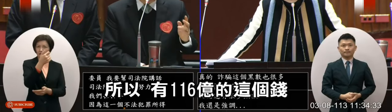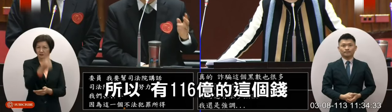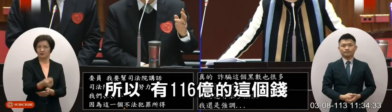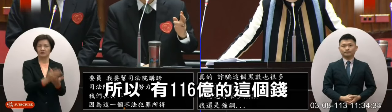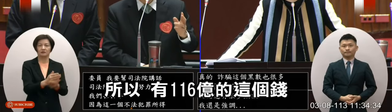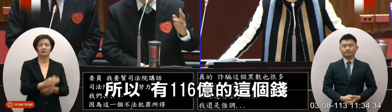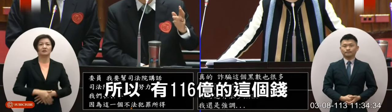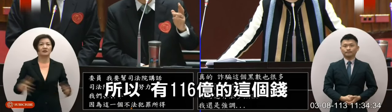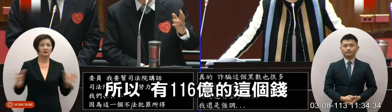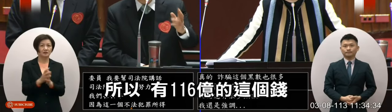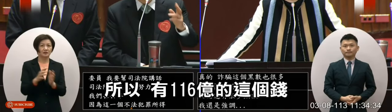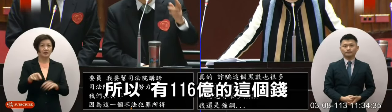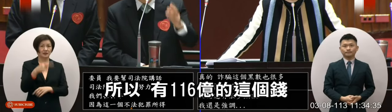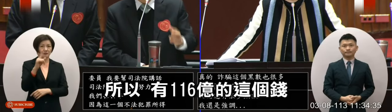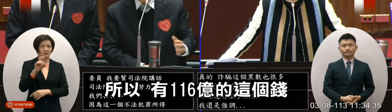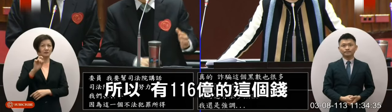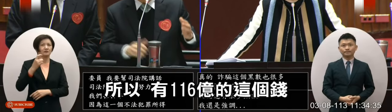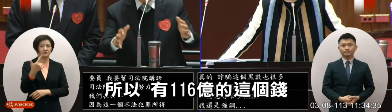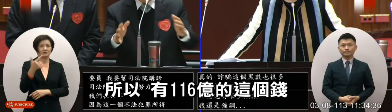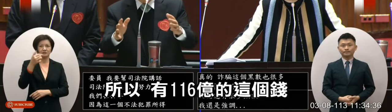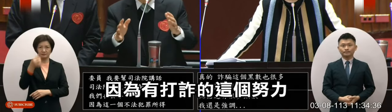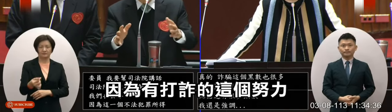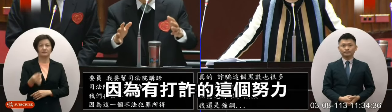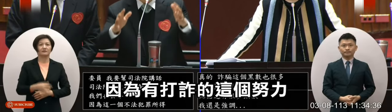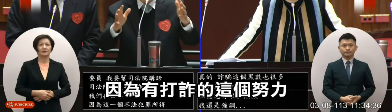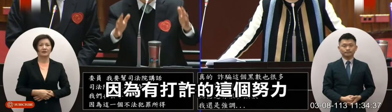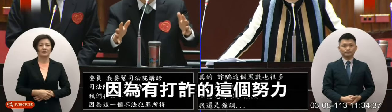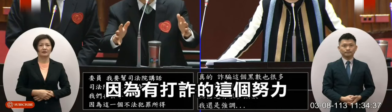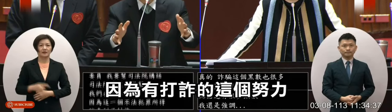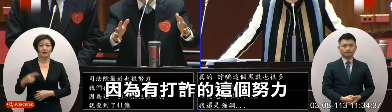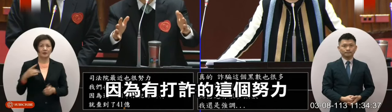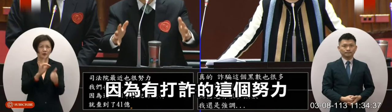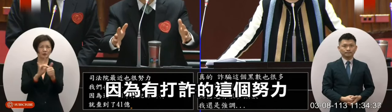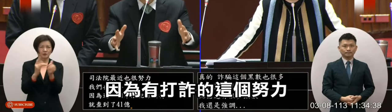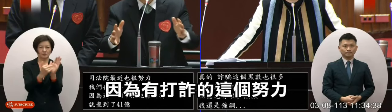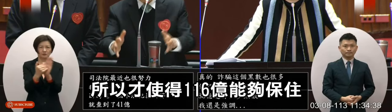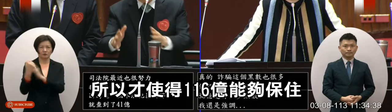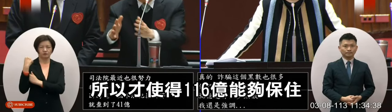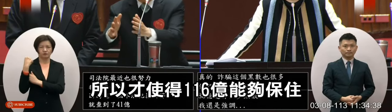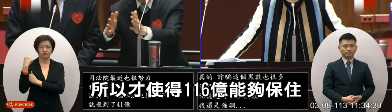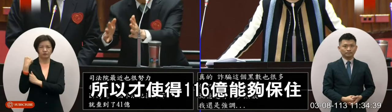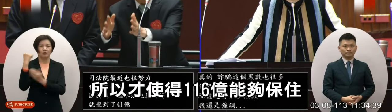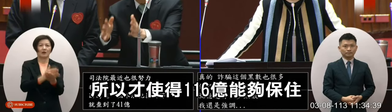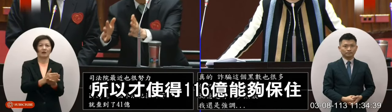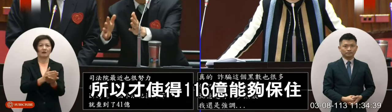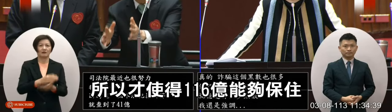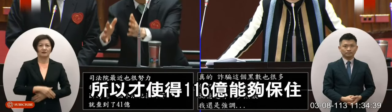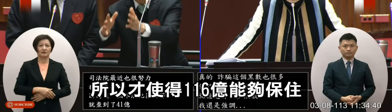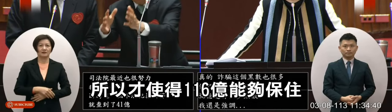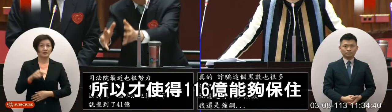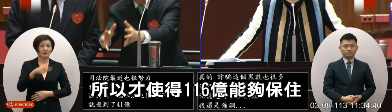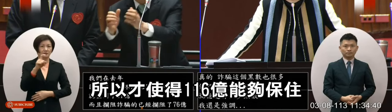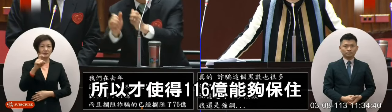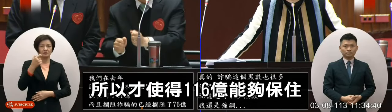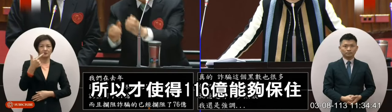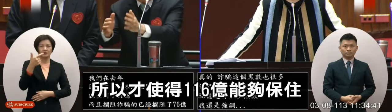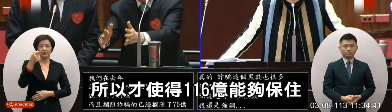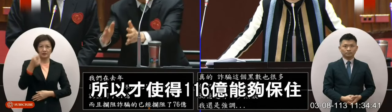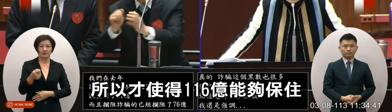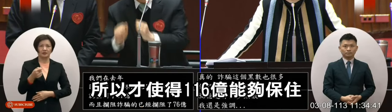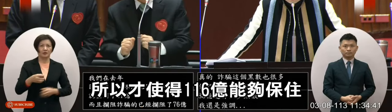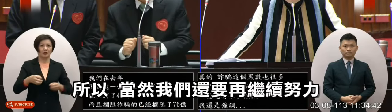就116亿的这个钱，因为有打诈的这个努力，所以才使得116亿能够